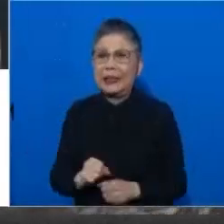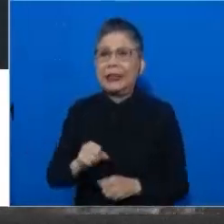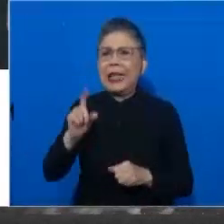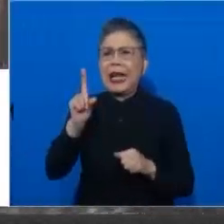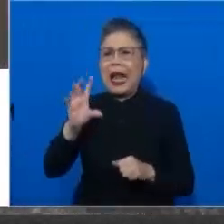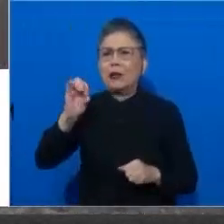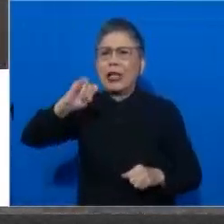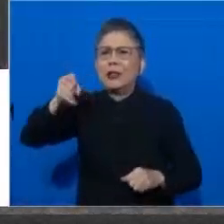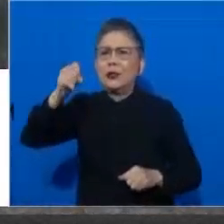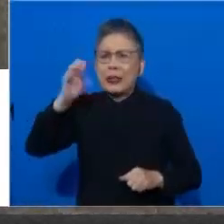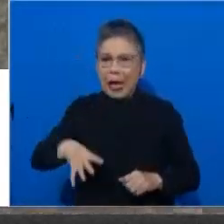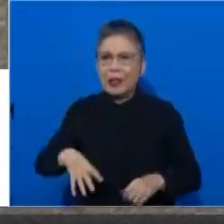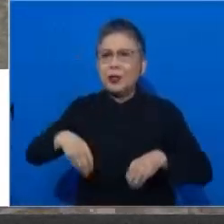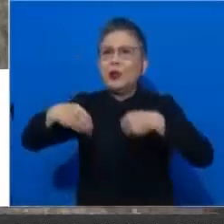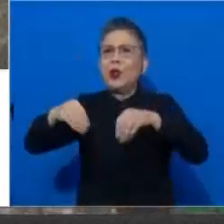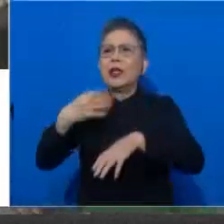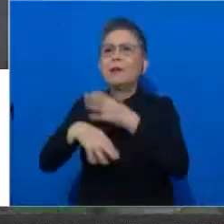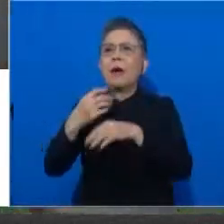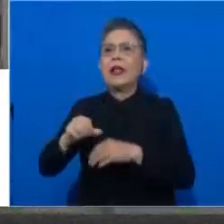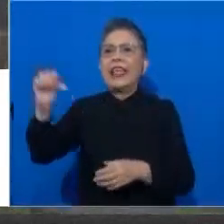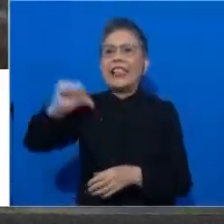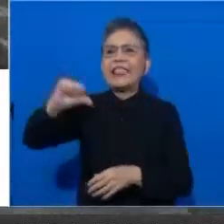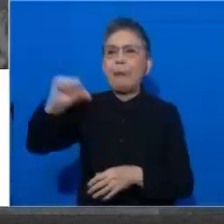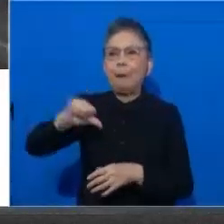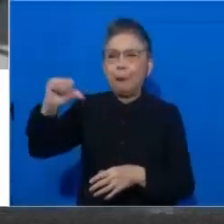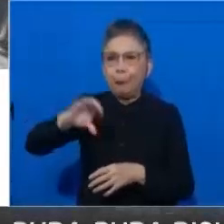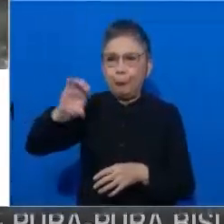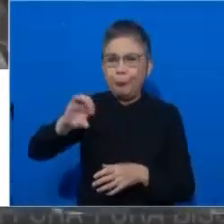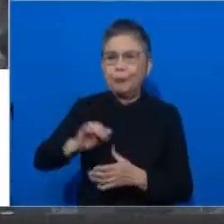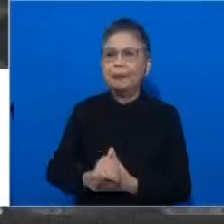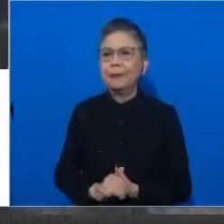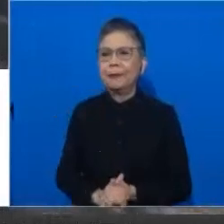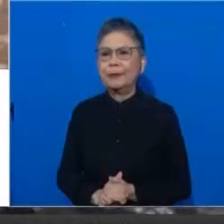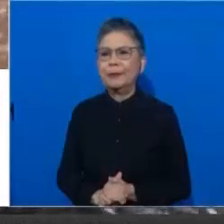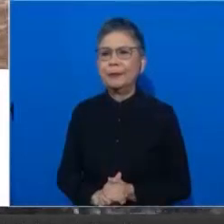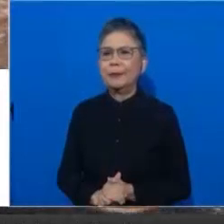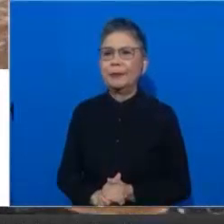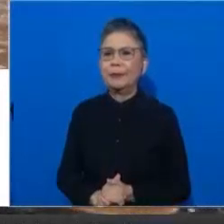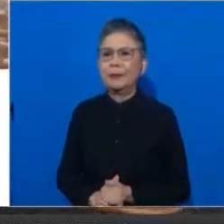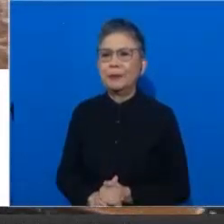ratusan juta rupiah. Tim Liputan CNN Indonesia.